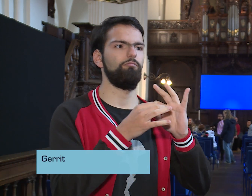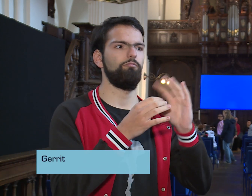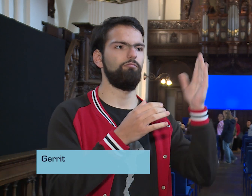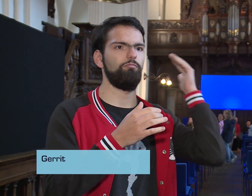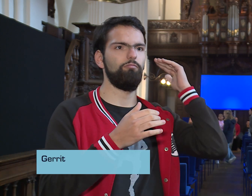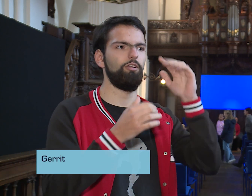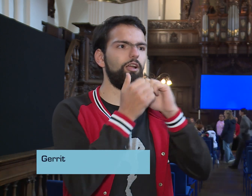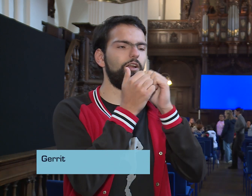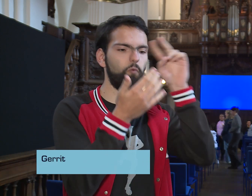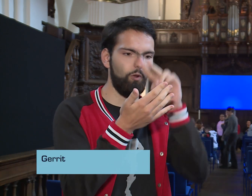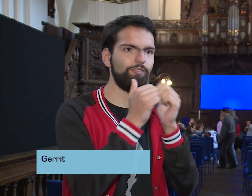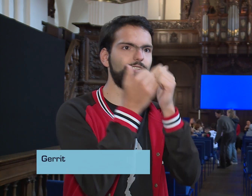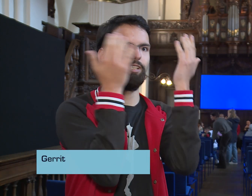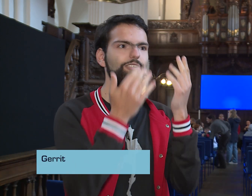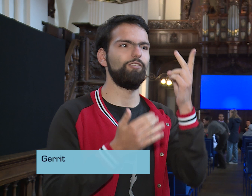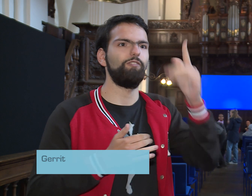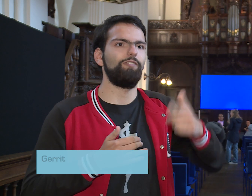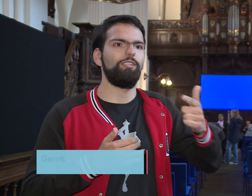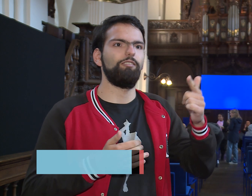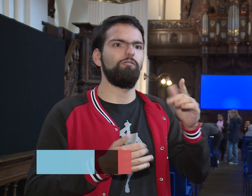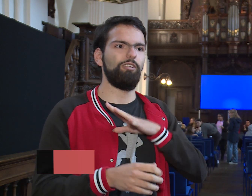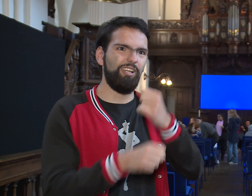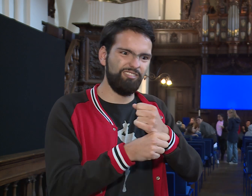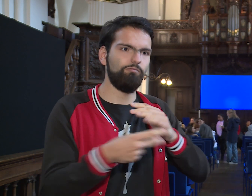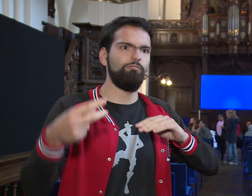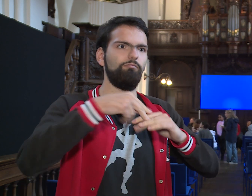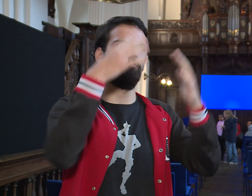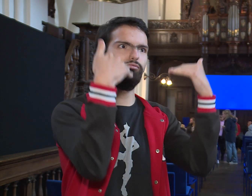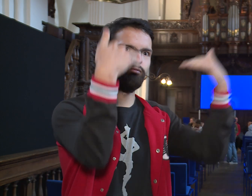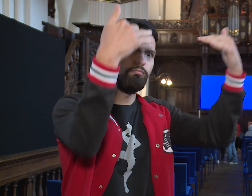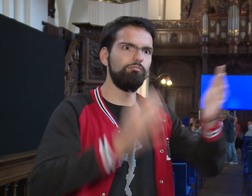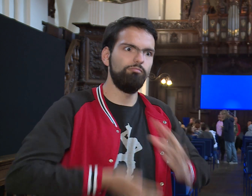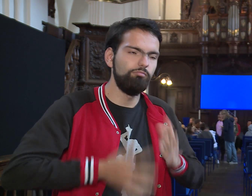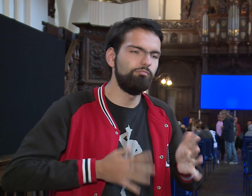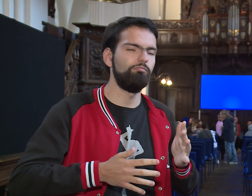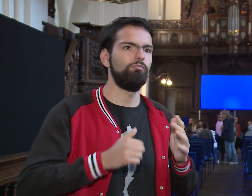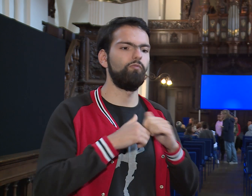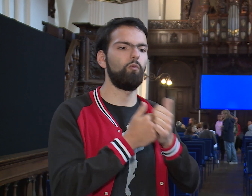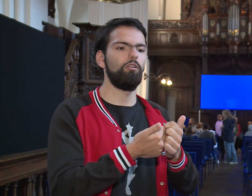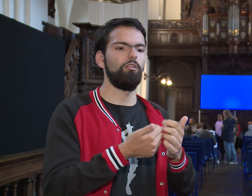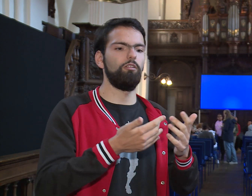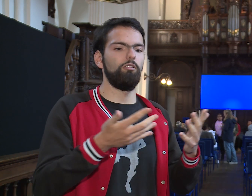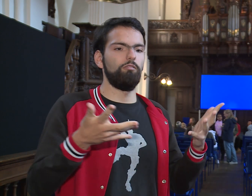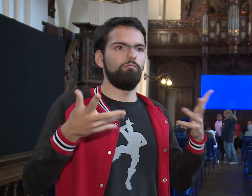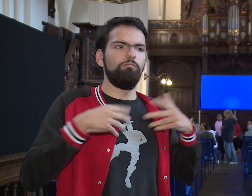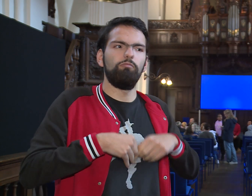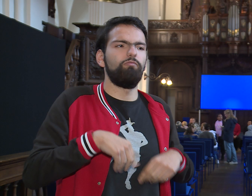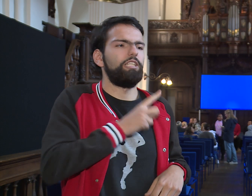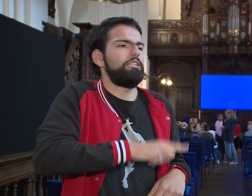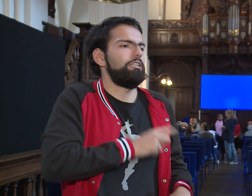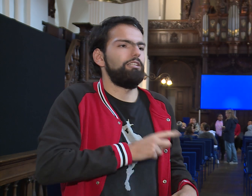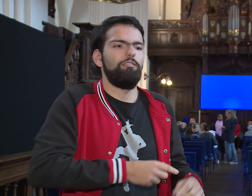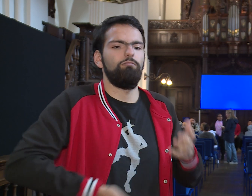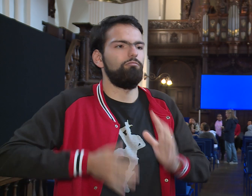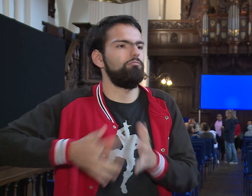ervaring met gebarentaal. Ik heb de leesvertelwedstrijd in 2017 ooit gewonnen. Stond ik ook op het podium met een